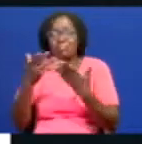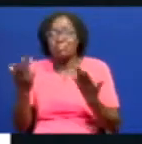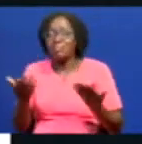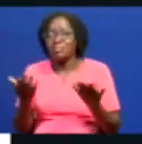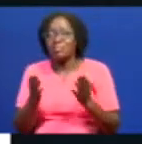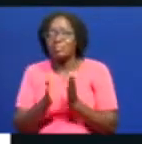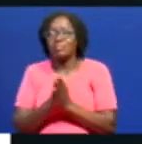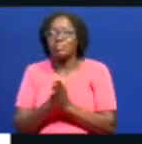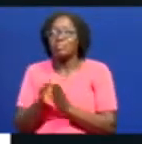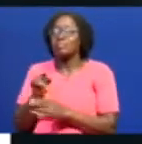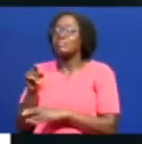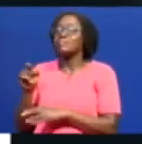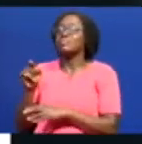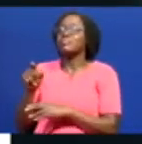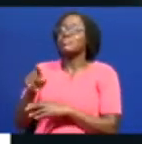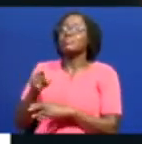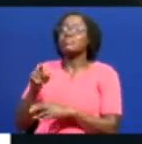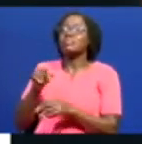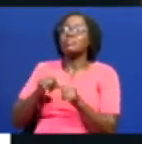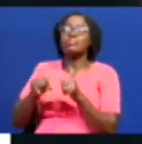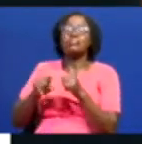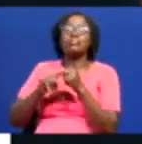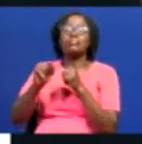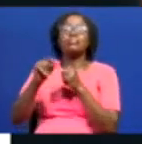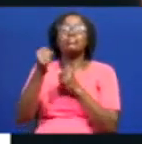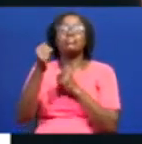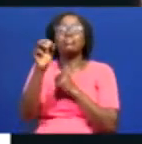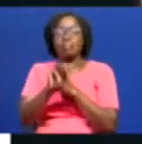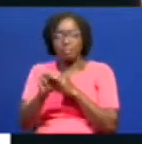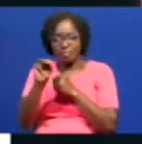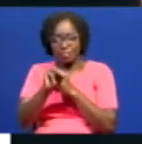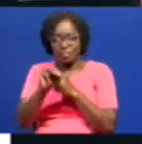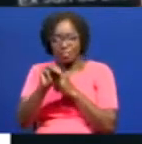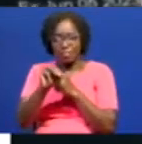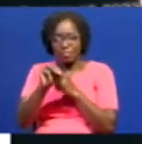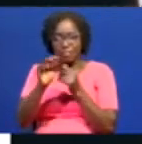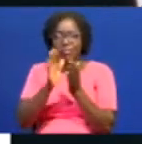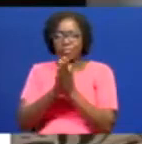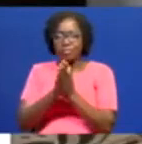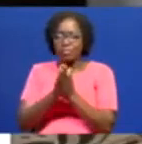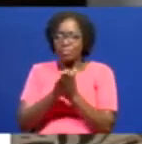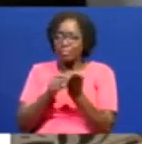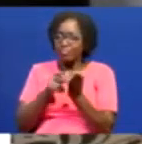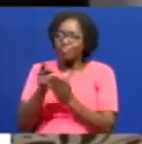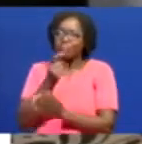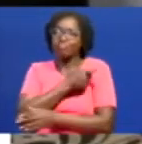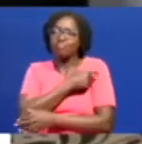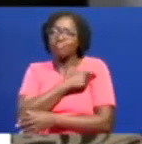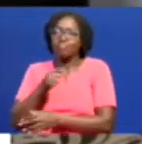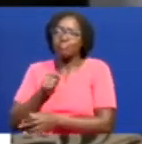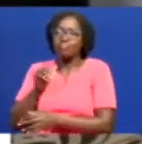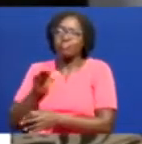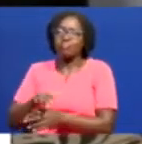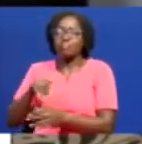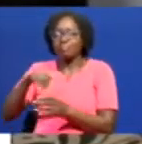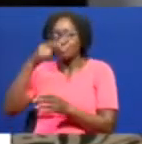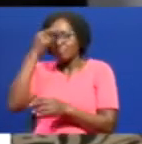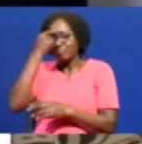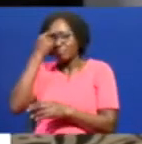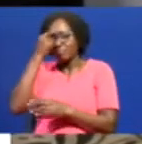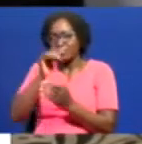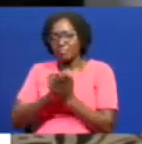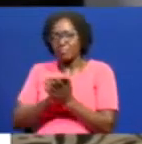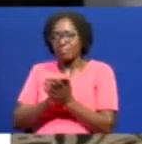Mary Waruguru anahitaji takriban shilingi milioni 6.5 ili kugharamia matibabu ya bintie Jennifer Wanjiru nchini India.